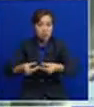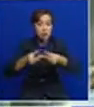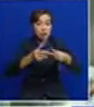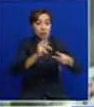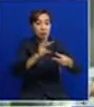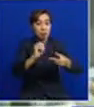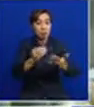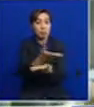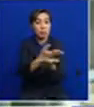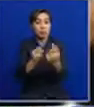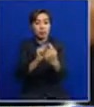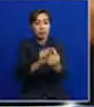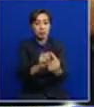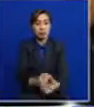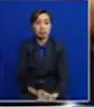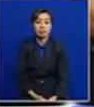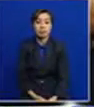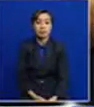ต่อไปค่ะ